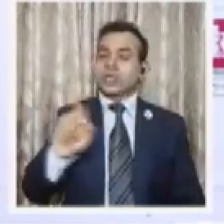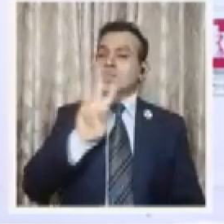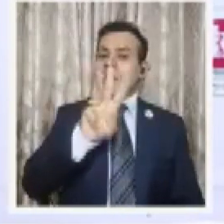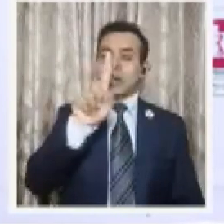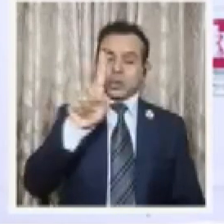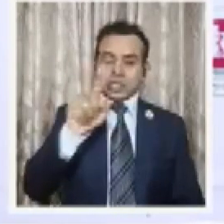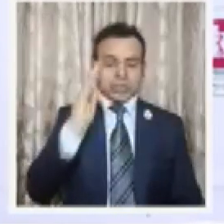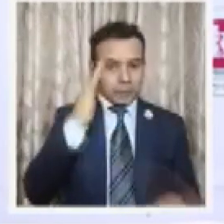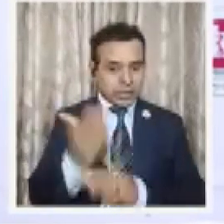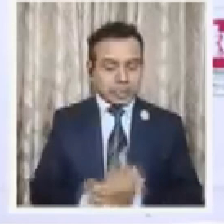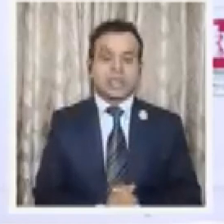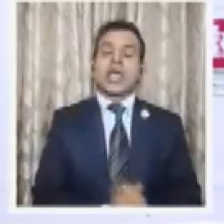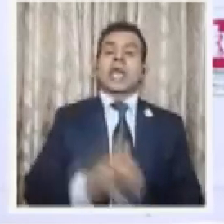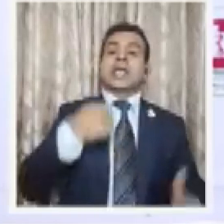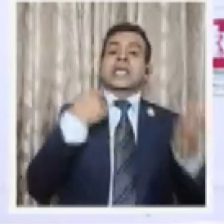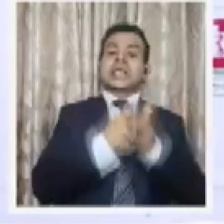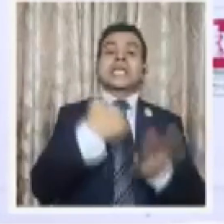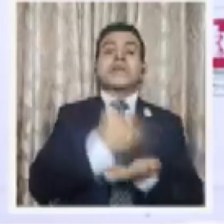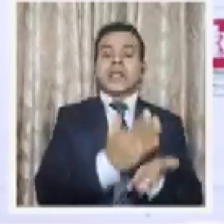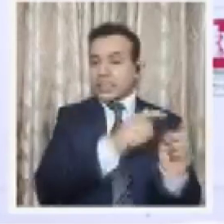48.13%, চট্টগ্রাম 731 জন